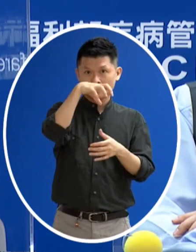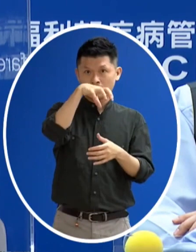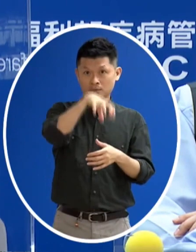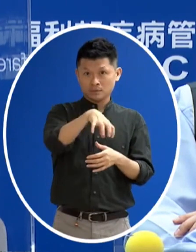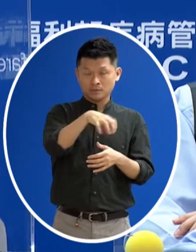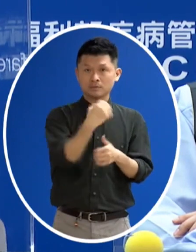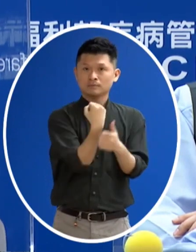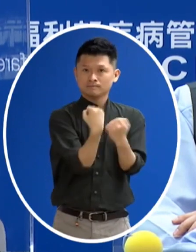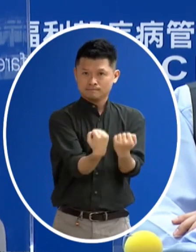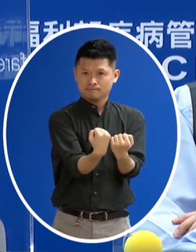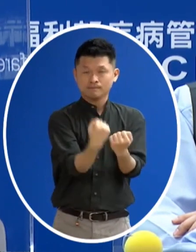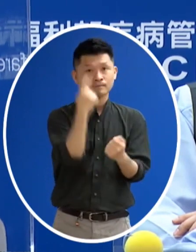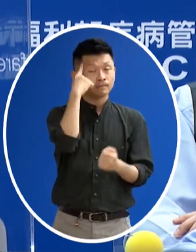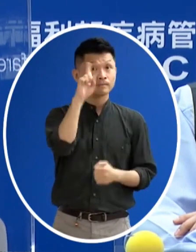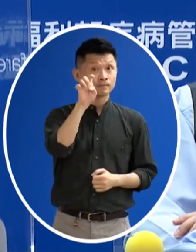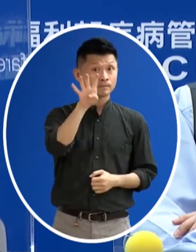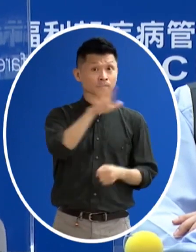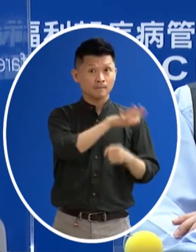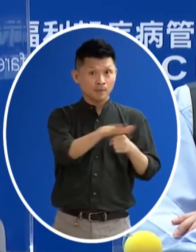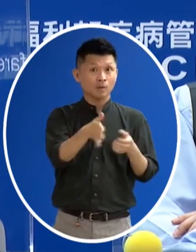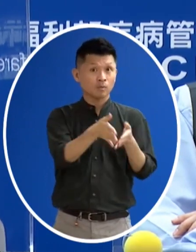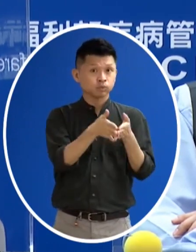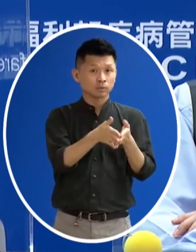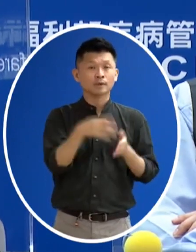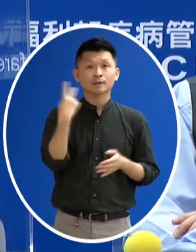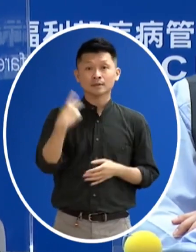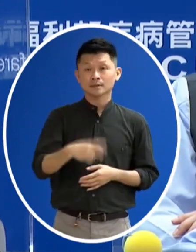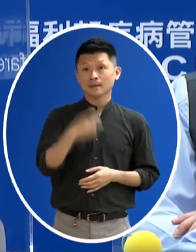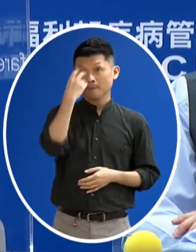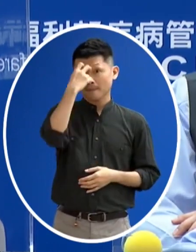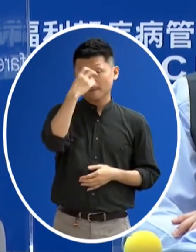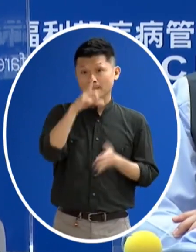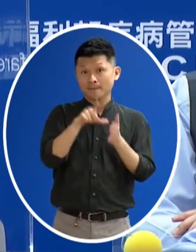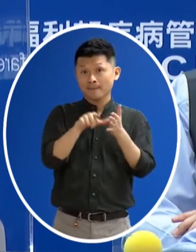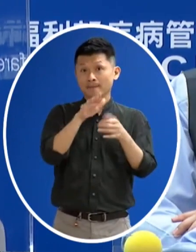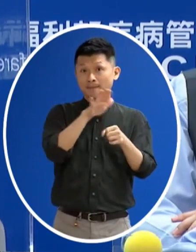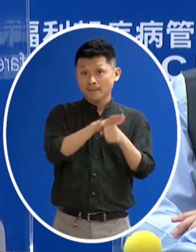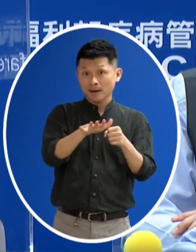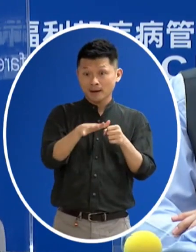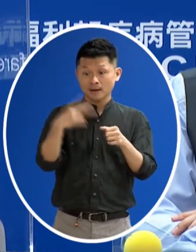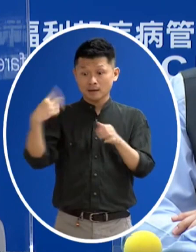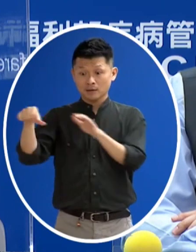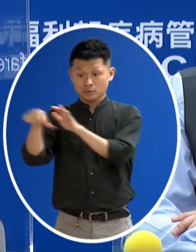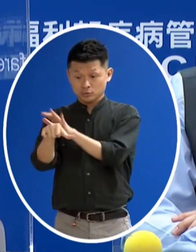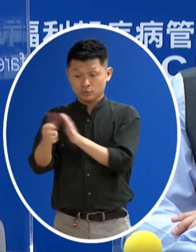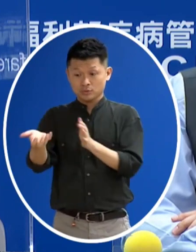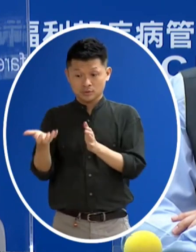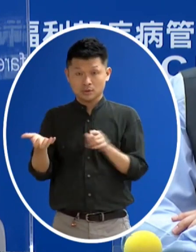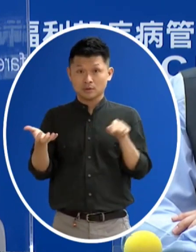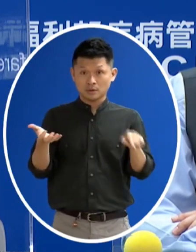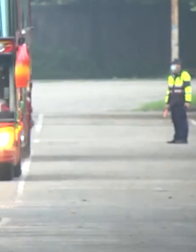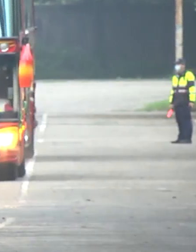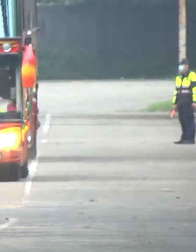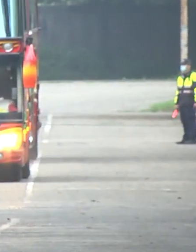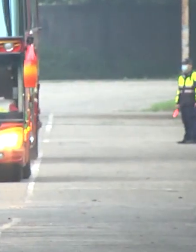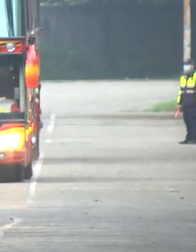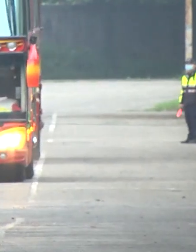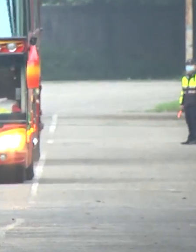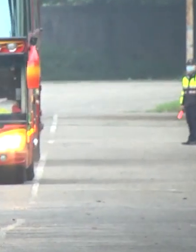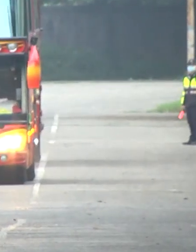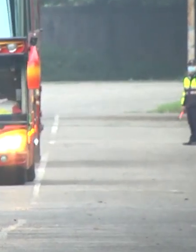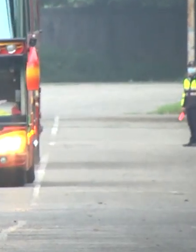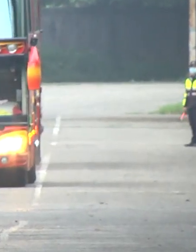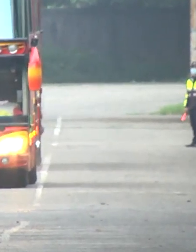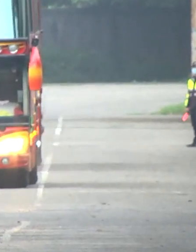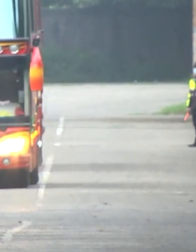14天，那而且在检疫期满跟入住时，都要检验 PCR。那